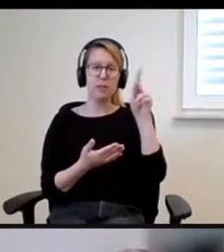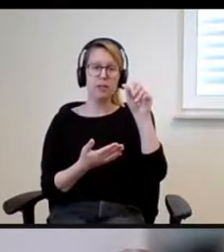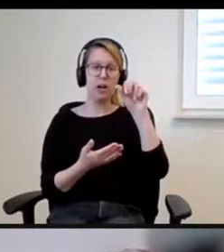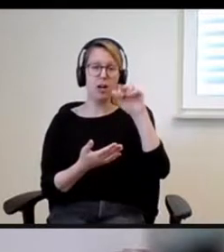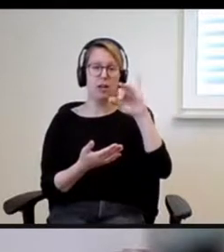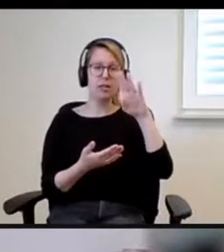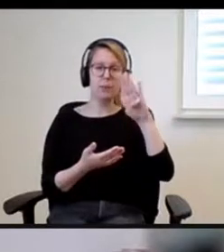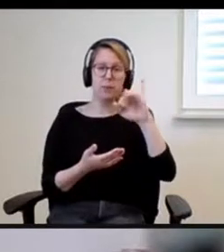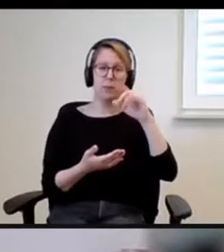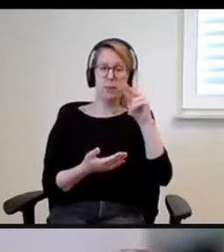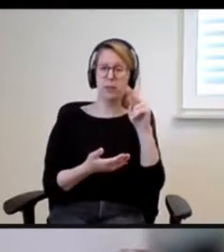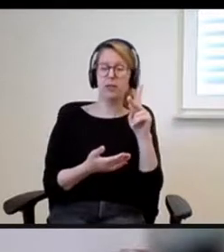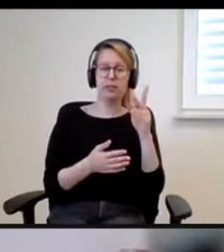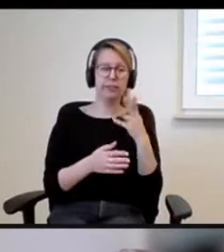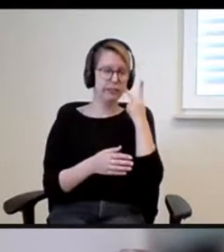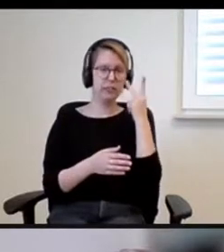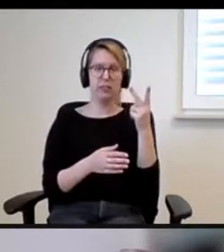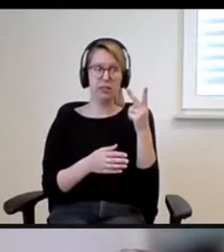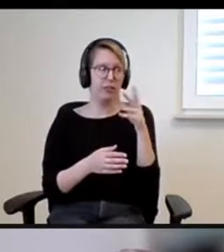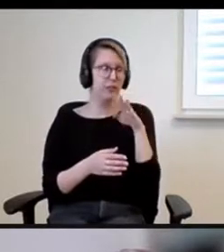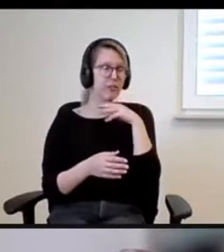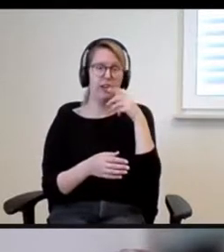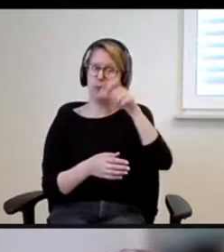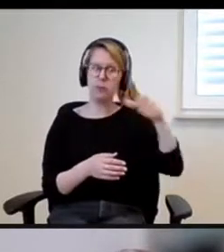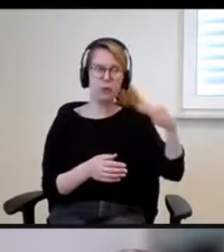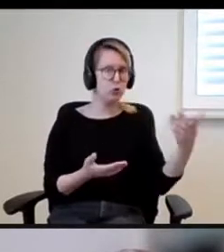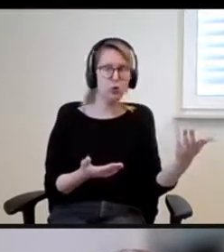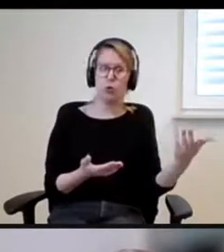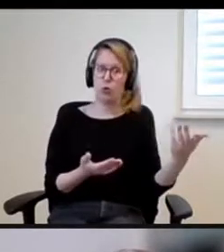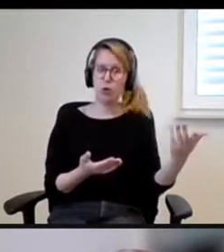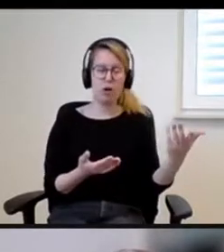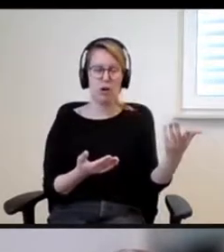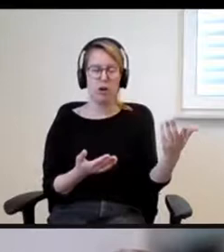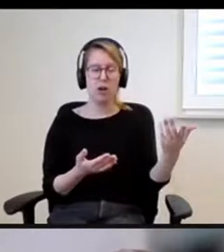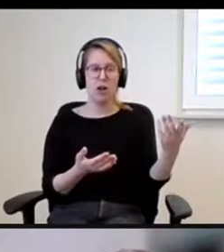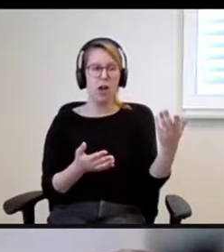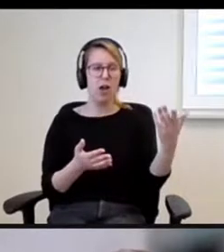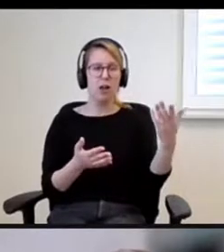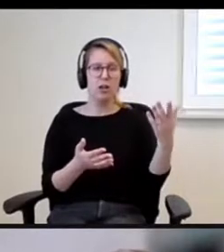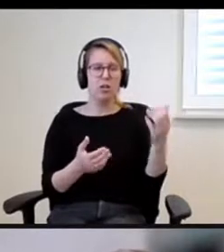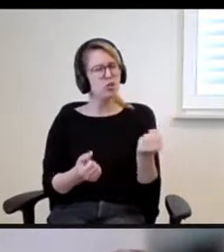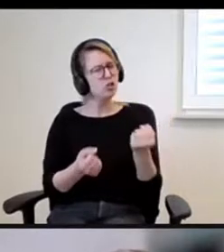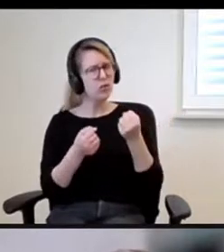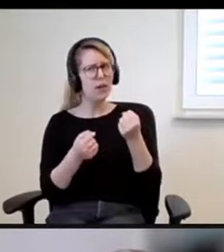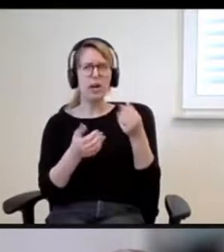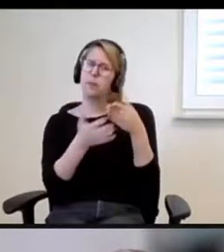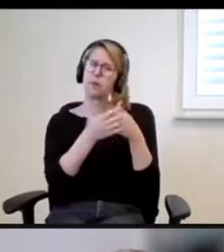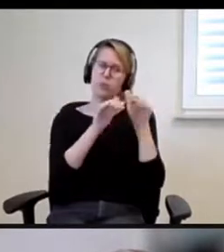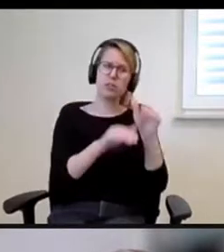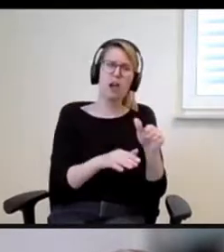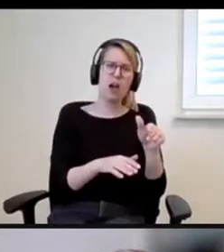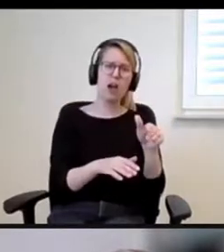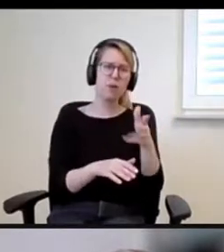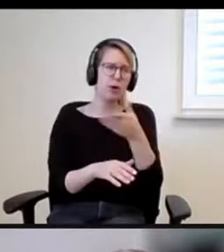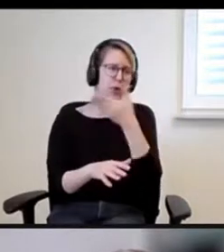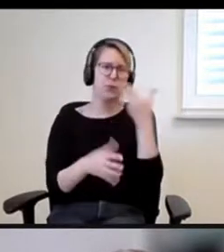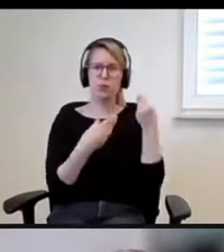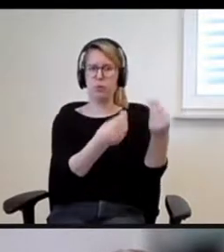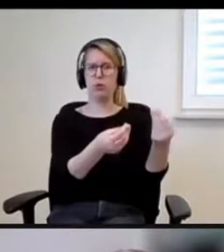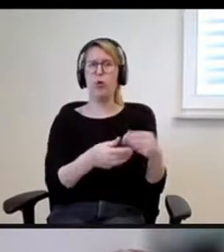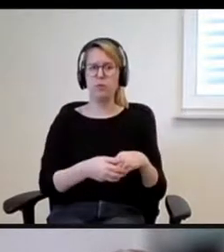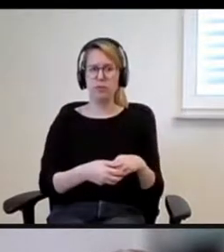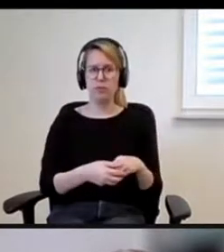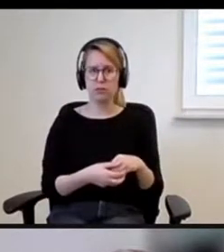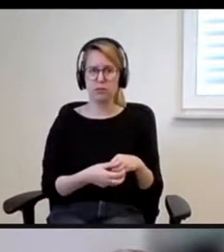handicapés et qui ne recevaient rien et que les parents les cachaient parce qu'ils ne savaient pas qu'est-ce qui existait pour eux. Il ne